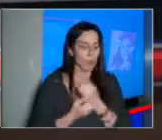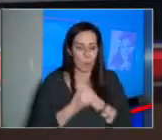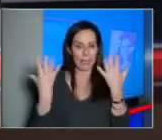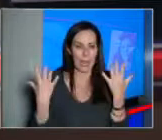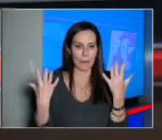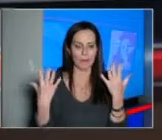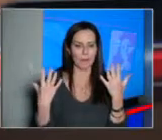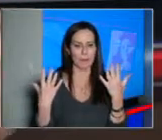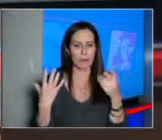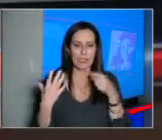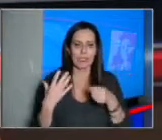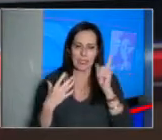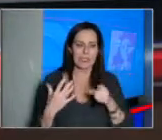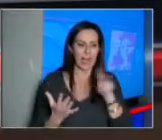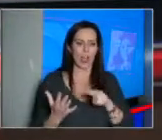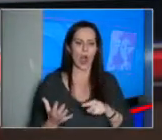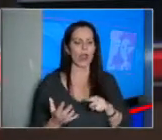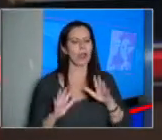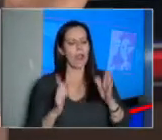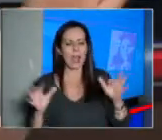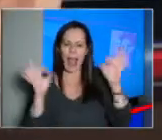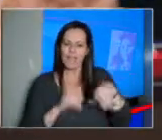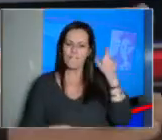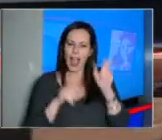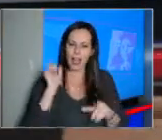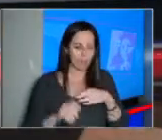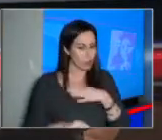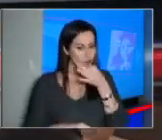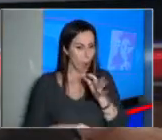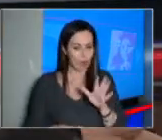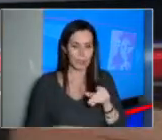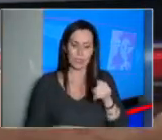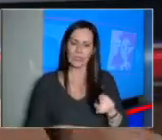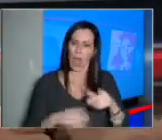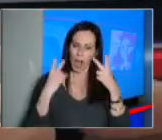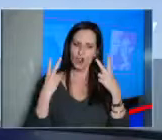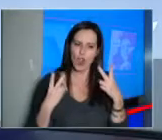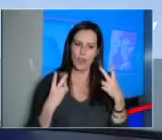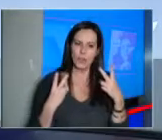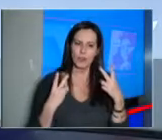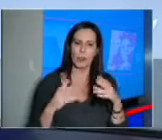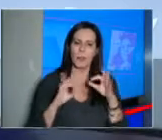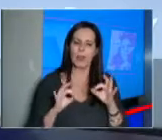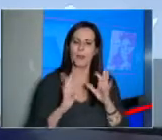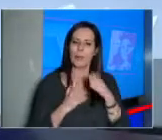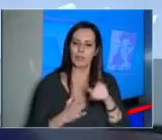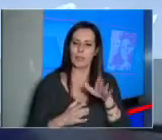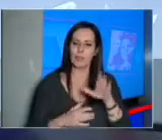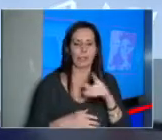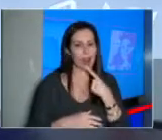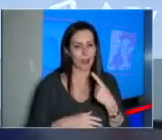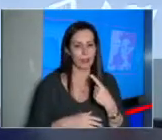מדהים. תסביר לי. זה צריך לקרוא. איך אף אחד, ואני שואל עוד הפעם, כי זה החשיבות, באמת, בספר הזה גם צריך